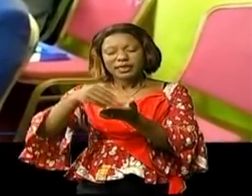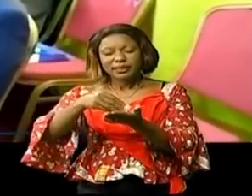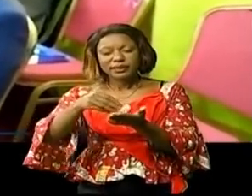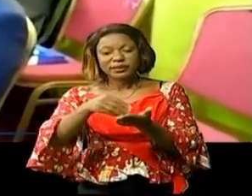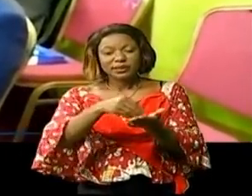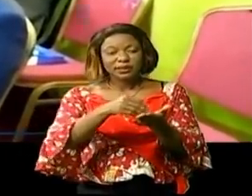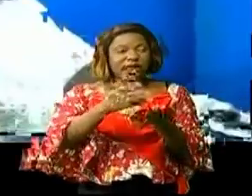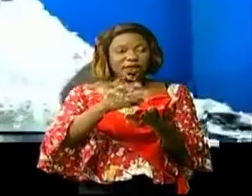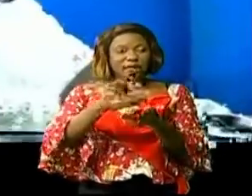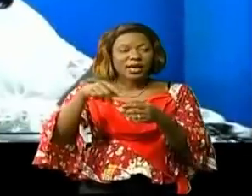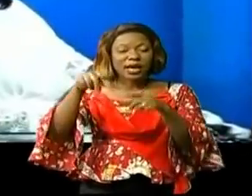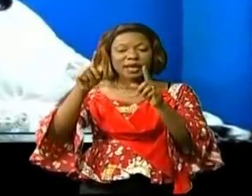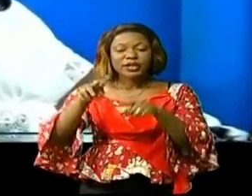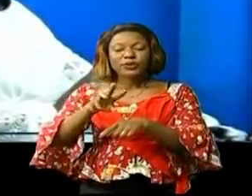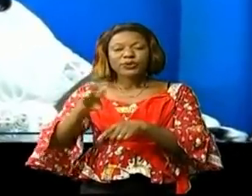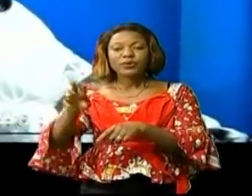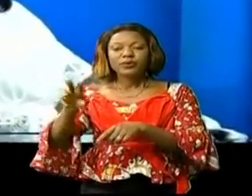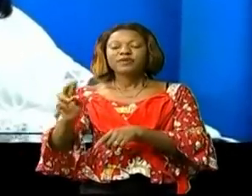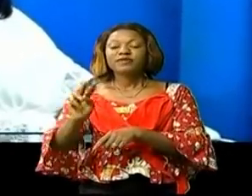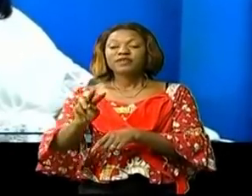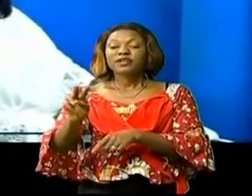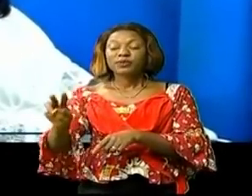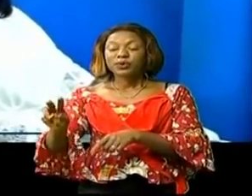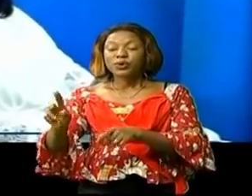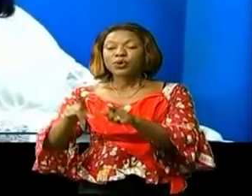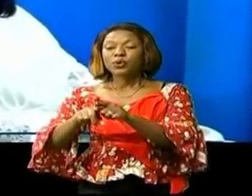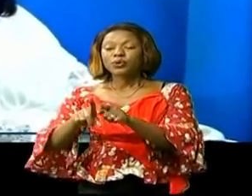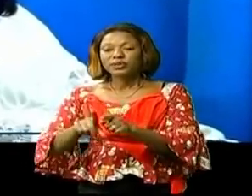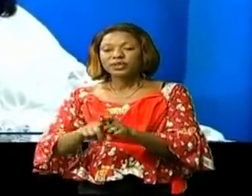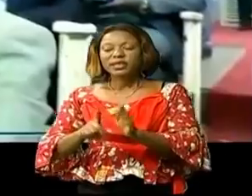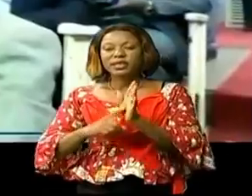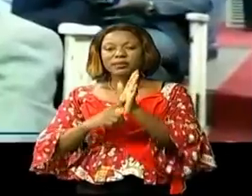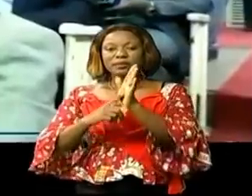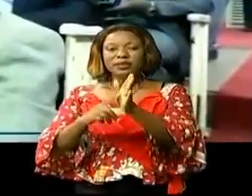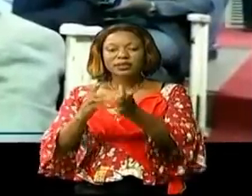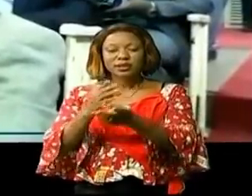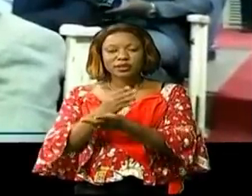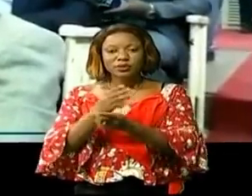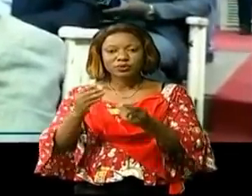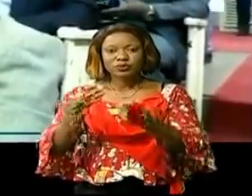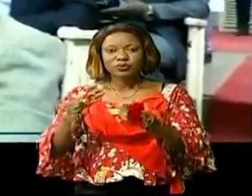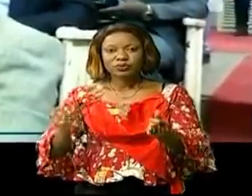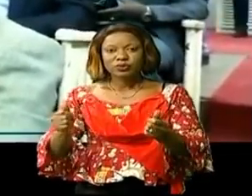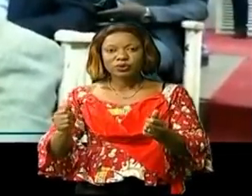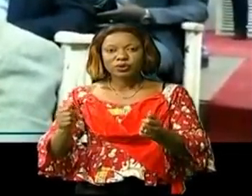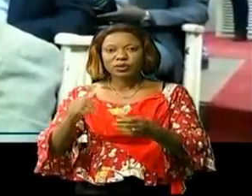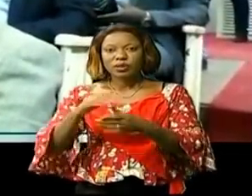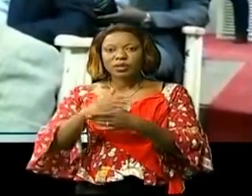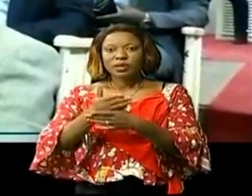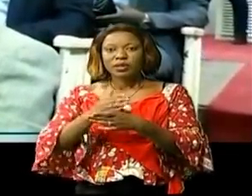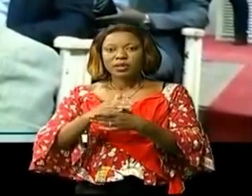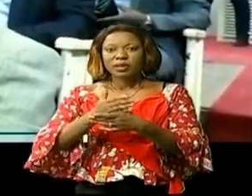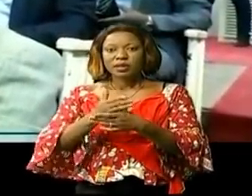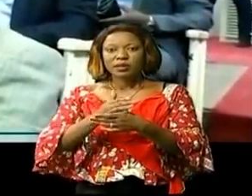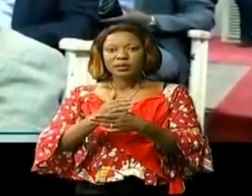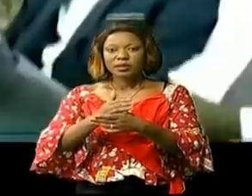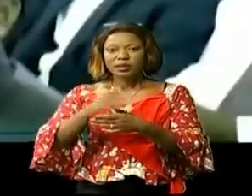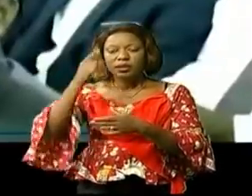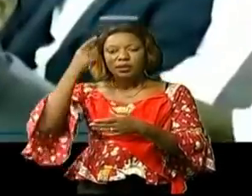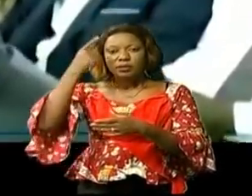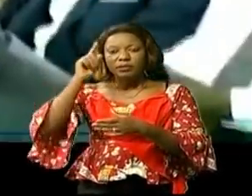l'année 2022. Pour ce qui est de l'environnement, elle a présenté des solutions adéquates contre les pollutions causées par les entreprises